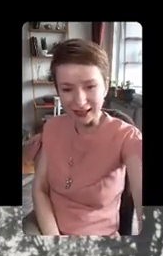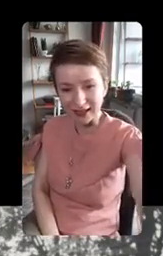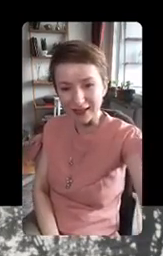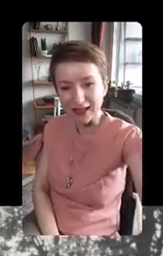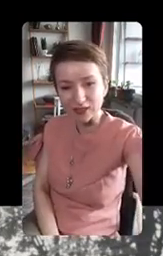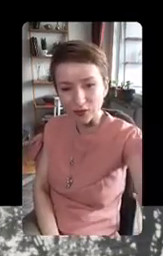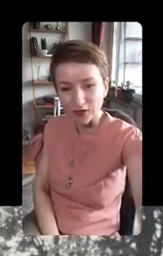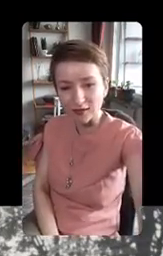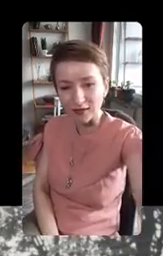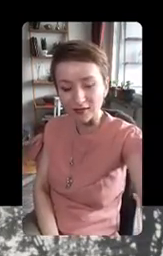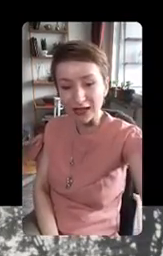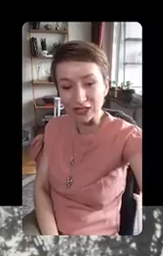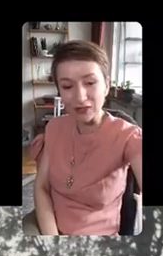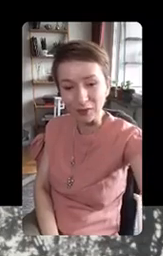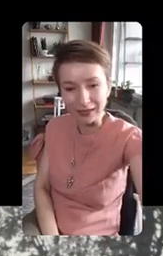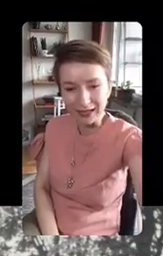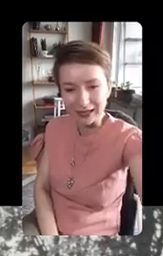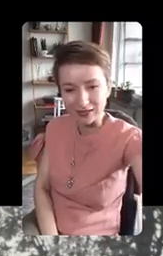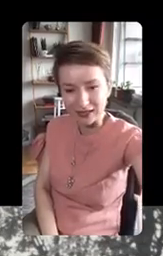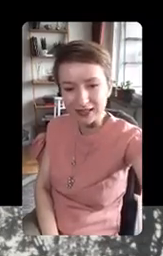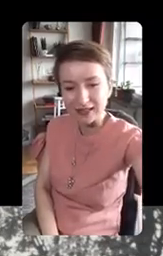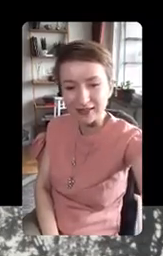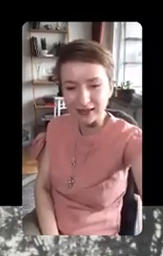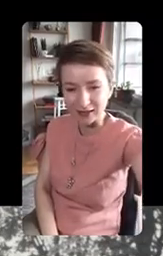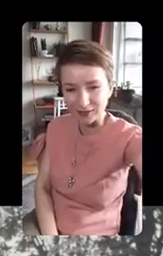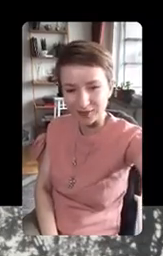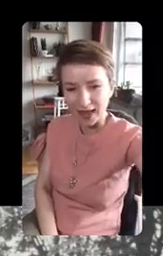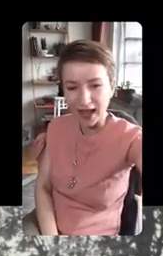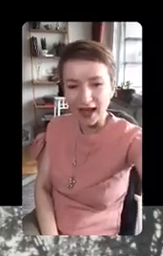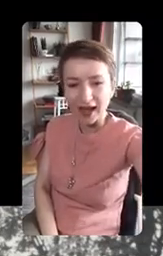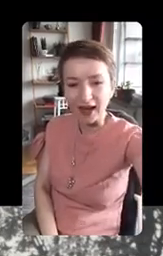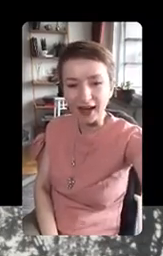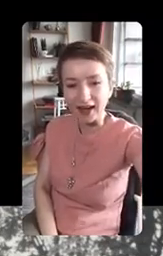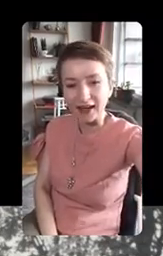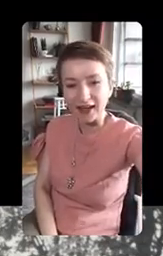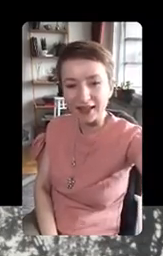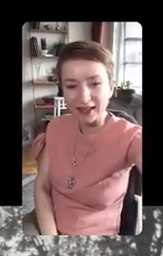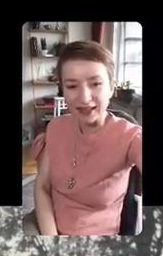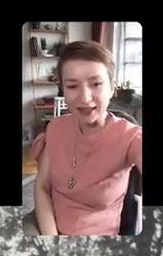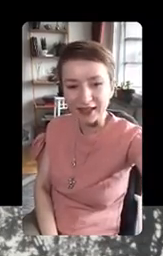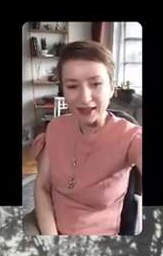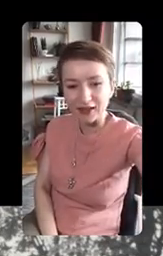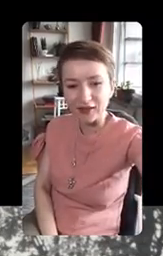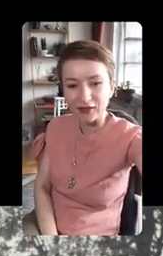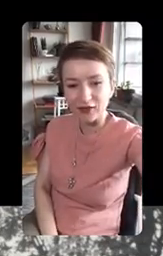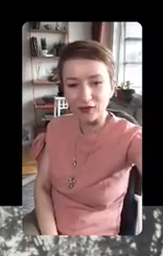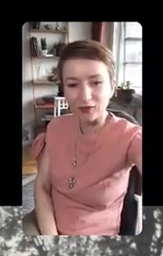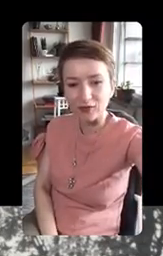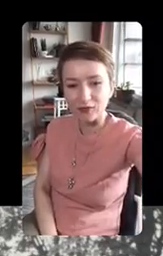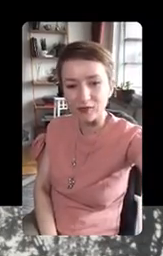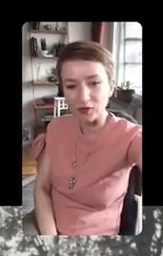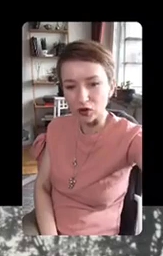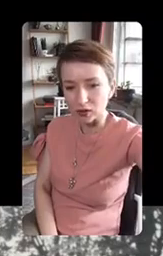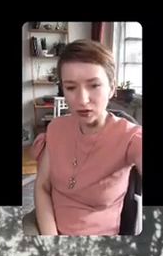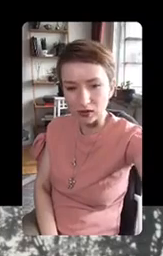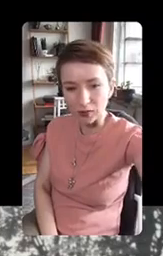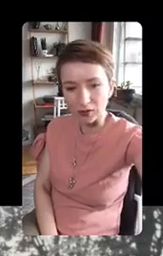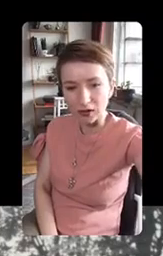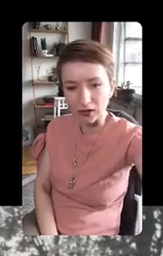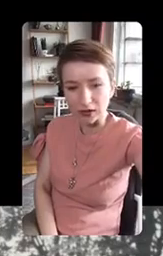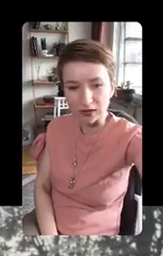изображения детей, она использовала в качестве моделей своих сыновей. И